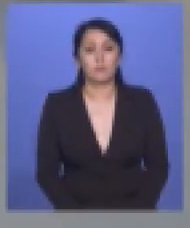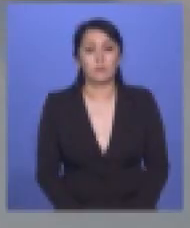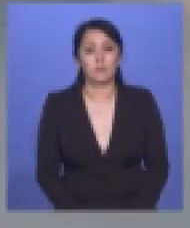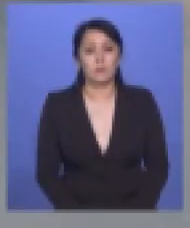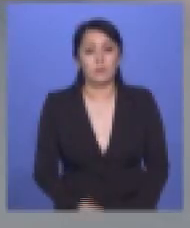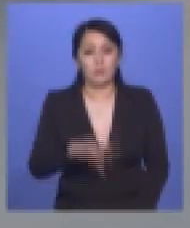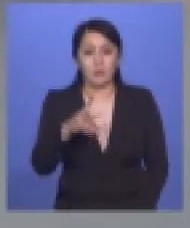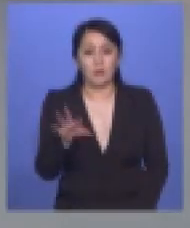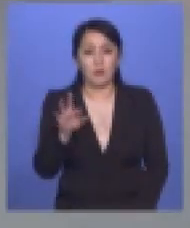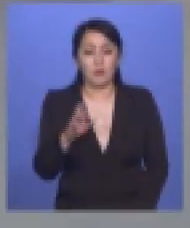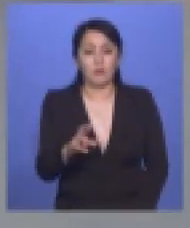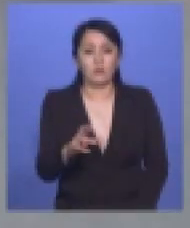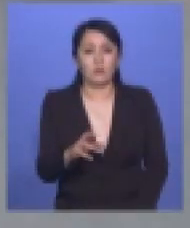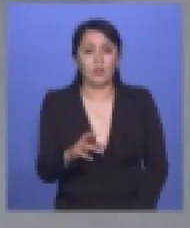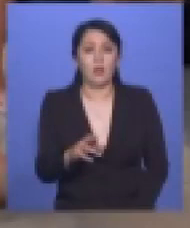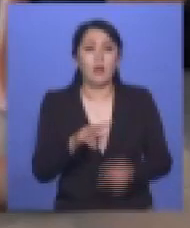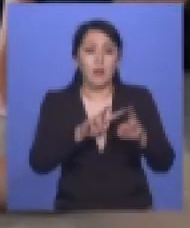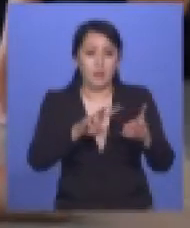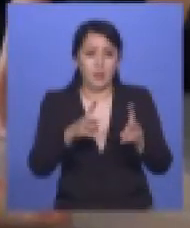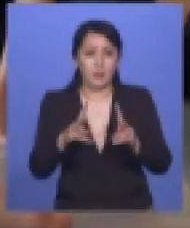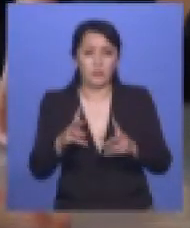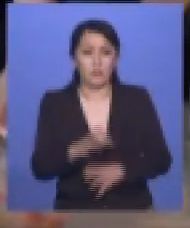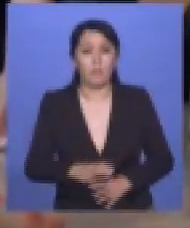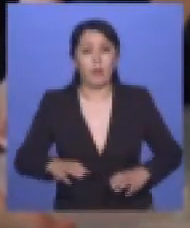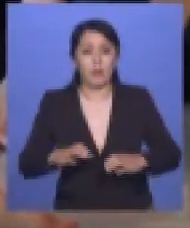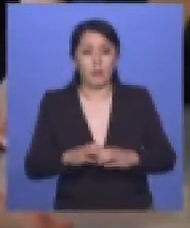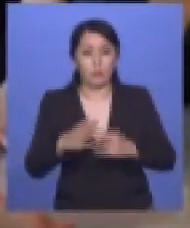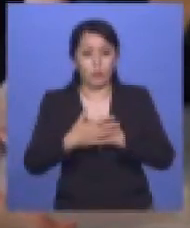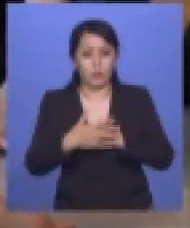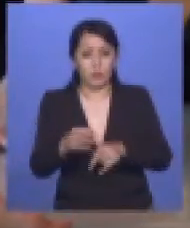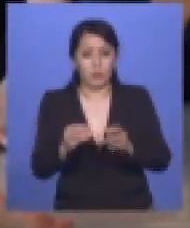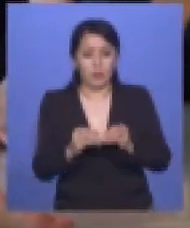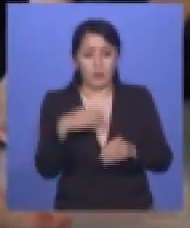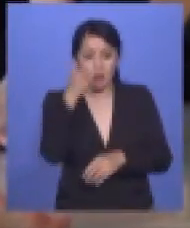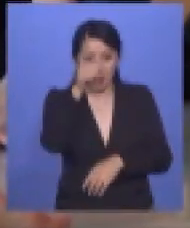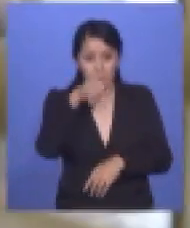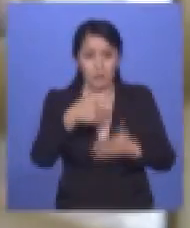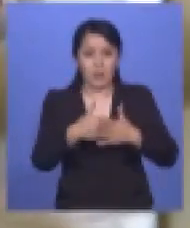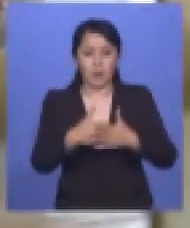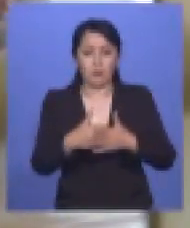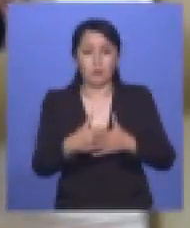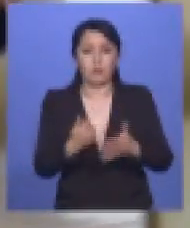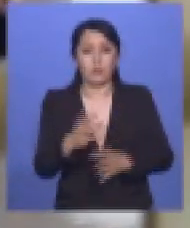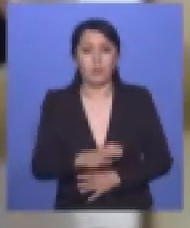Народная мастерская современная хореографии биту внук рулона был он желт